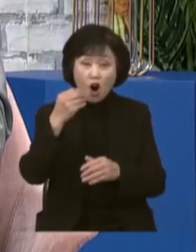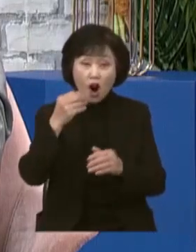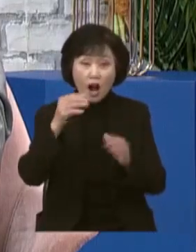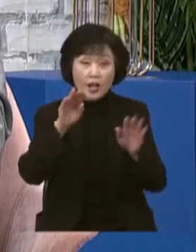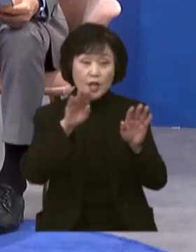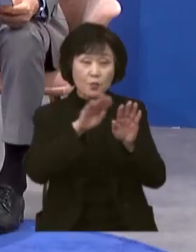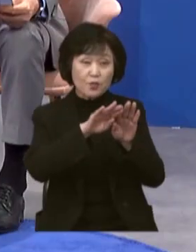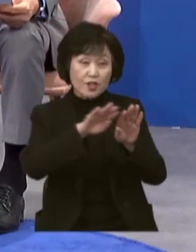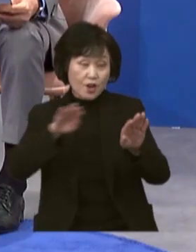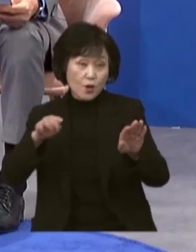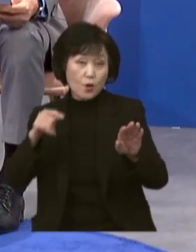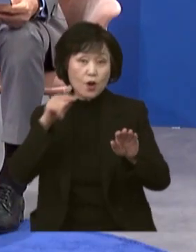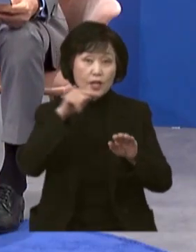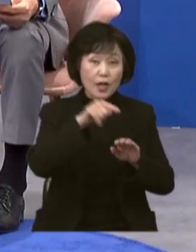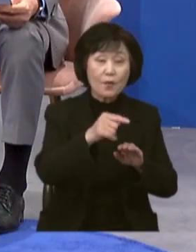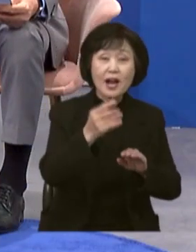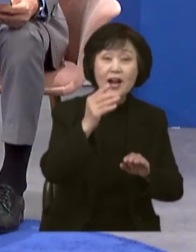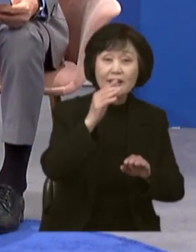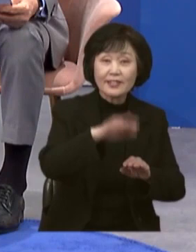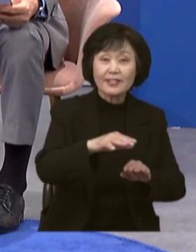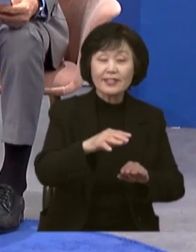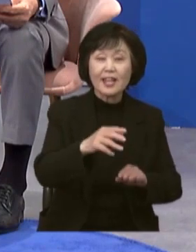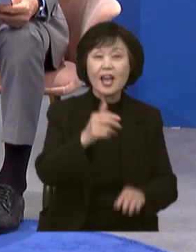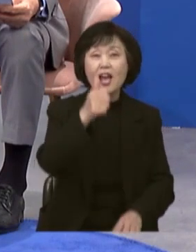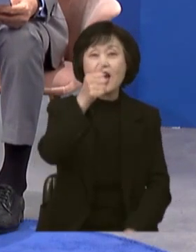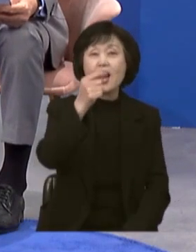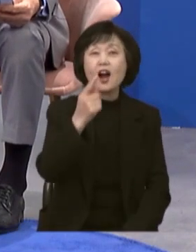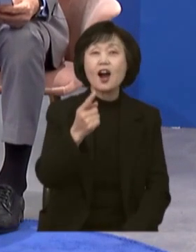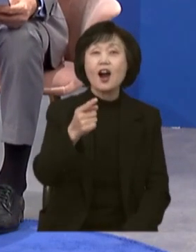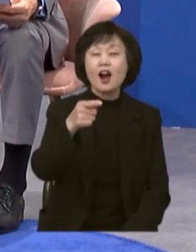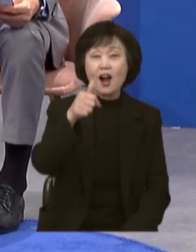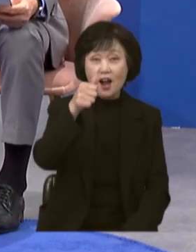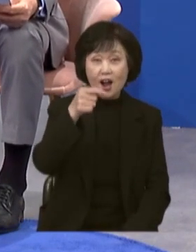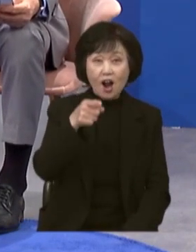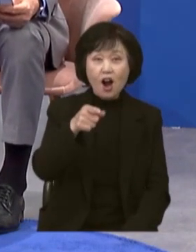어머. 야 근데 내가 그때는 예수를 안 믿을 때잖아.